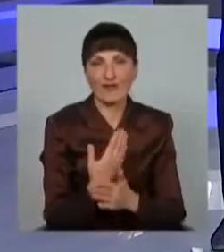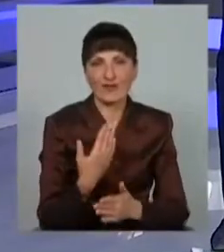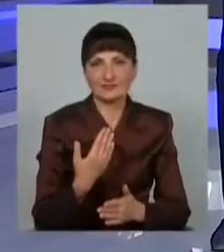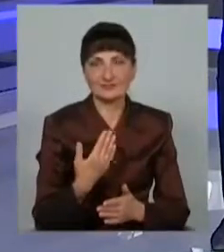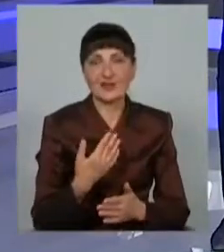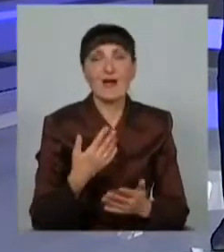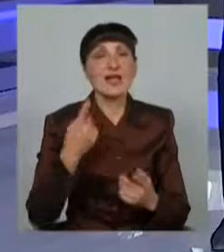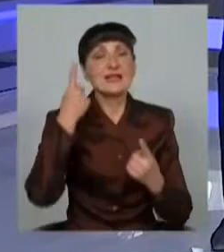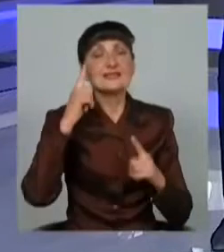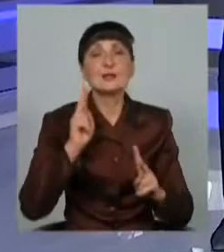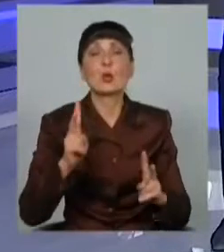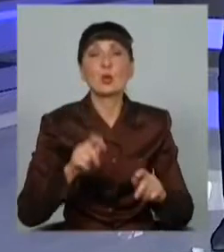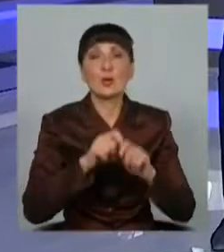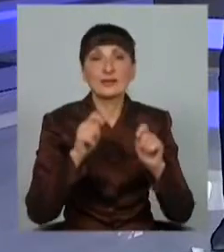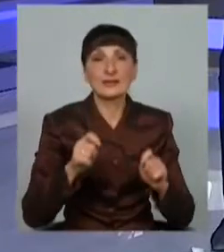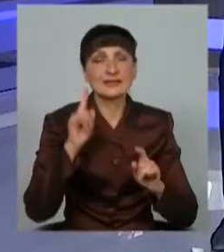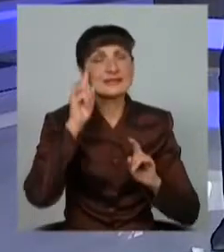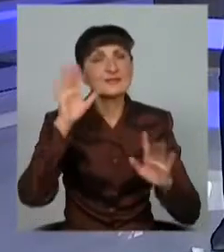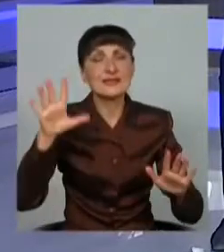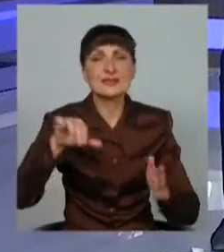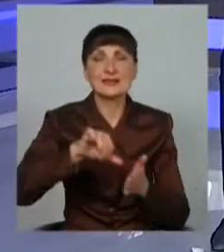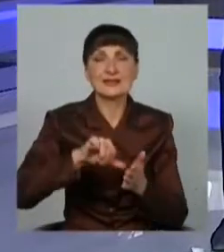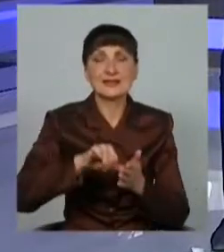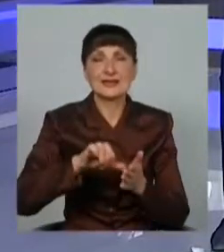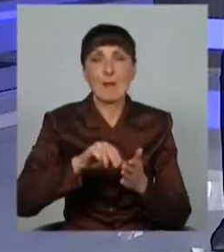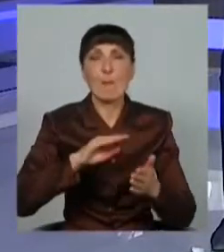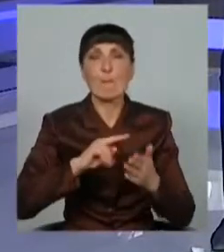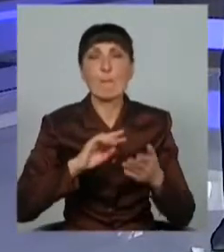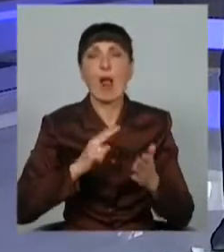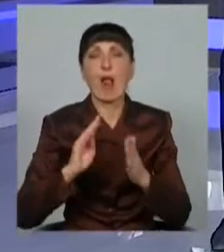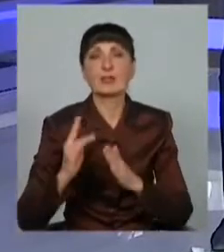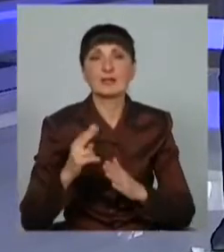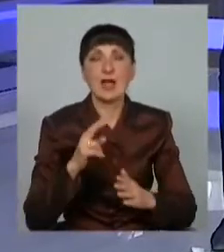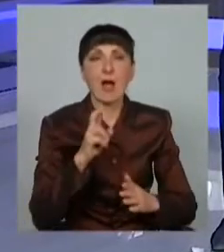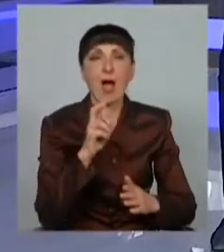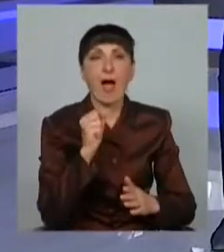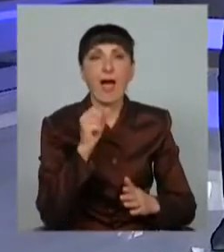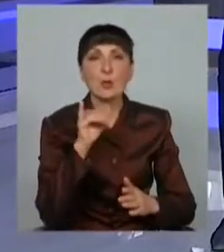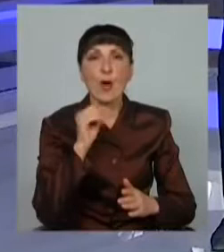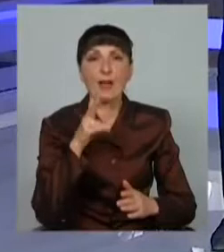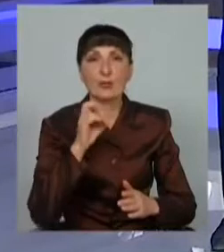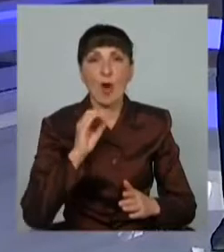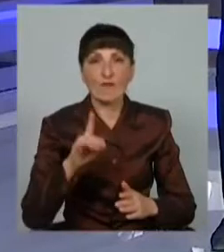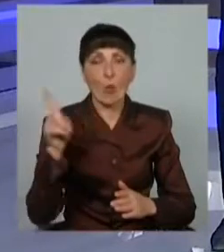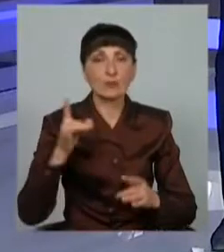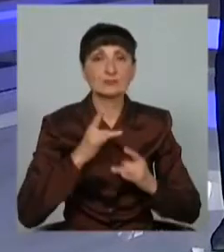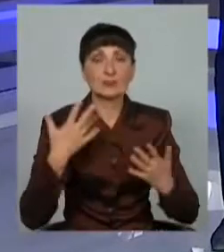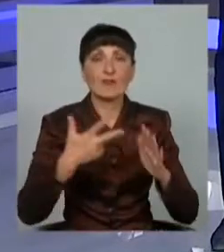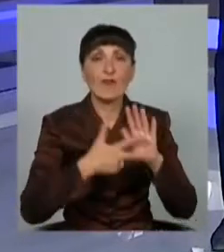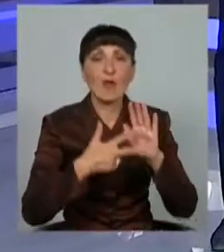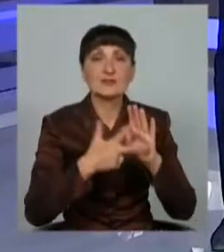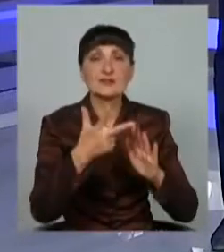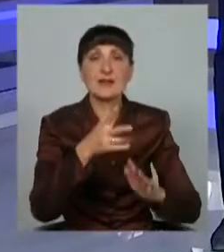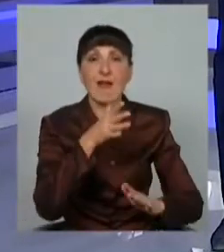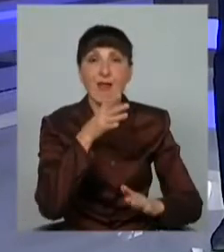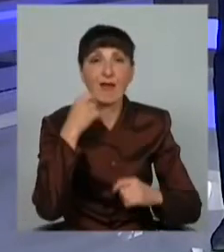Эсмеральды». Идейный вдохновитель именитой постановки – всемирно известный балетмейстер Булат Аюханов. Накануне он отметил свой 83-й